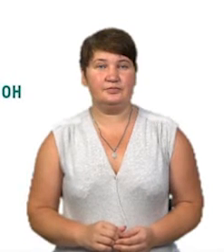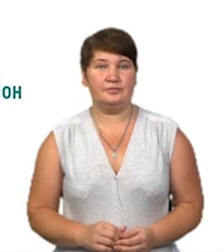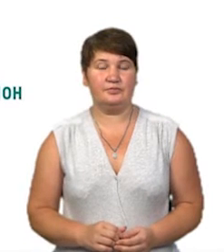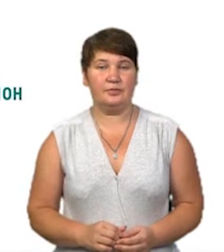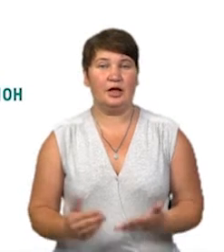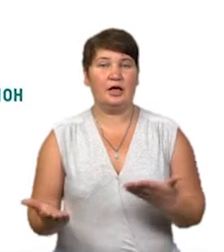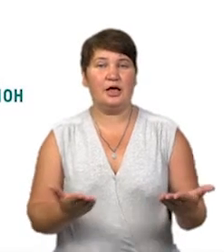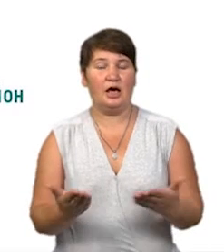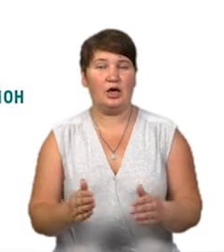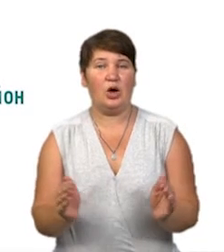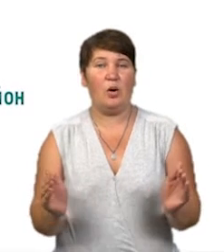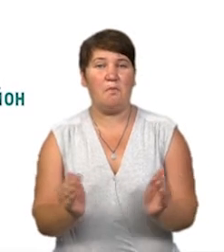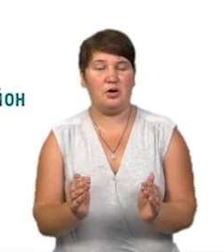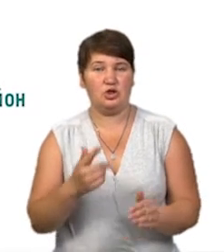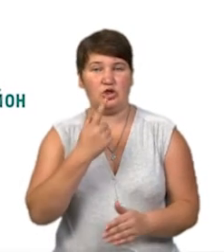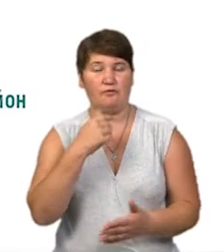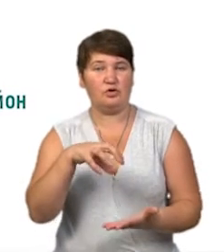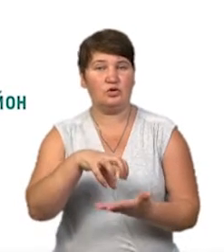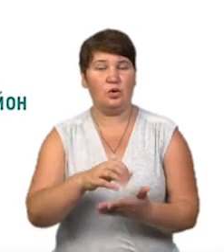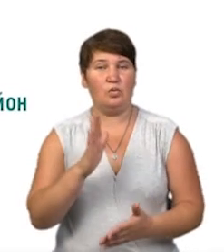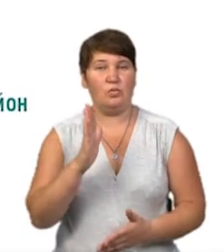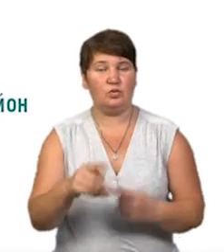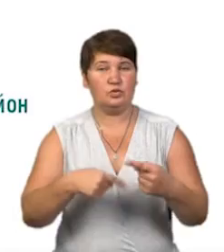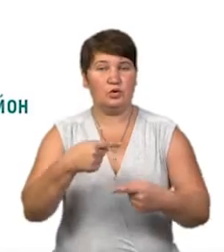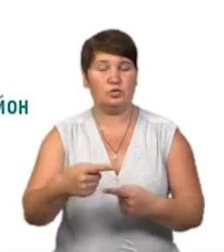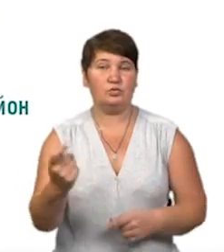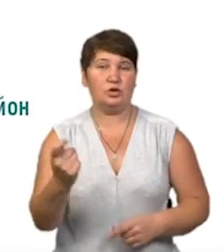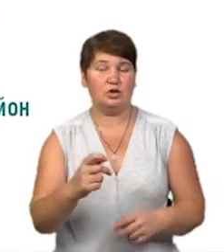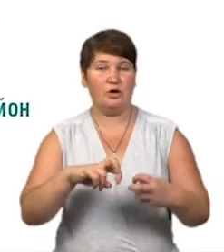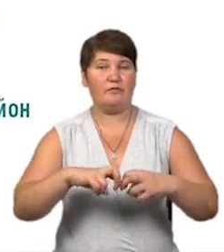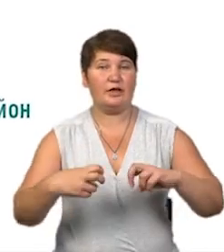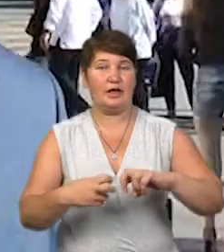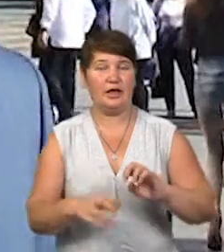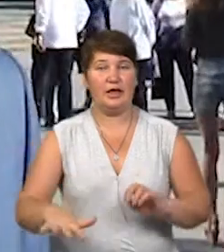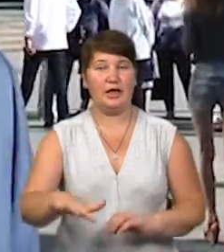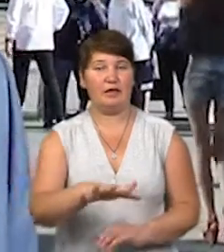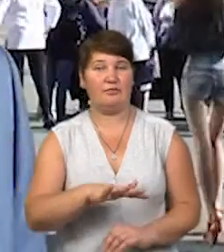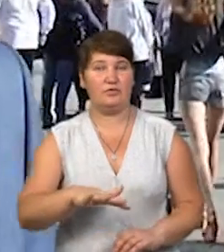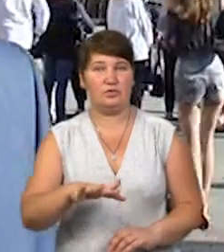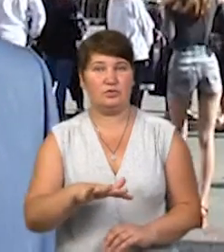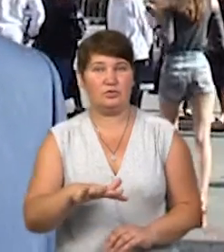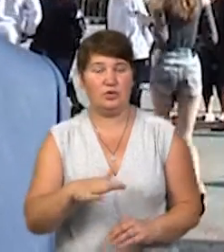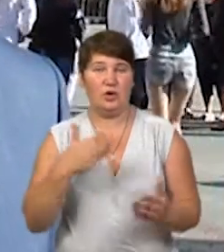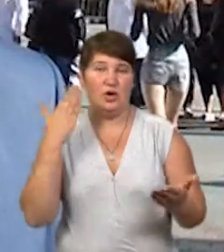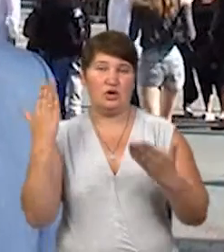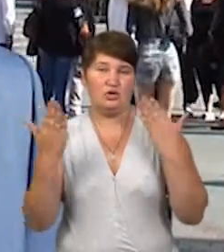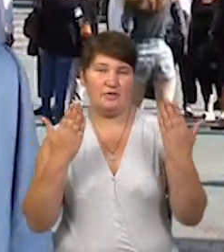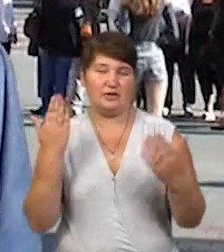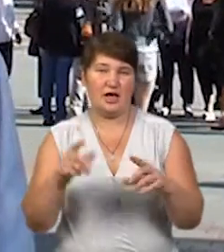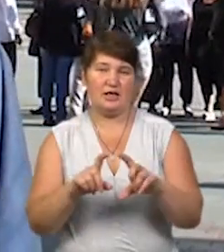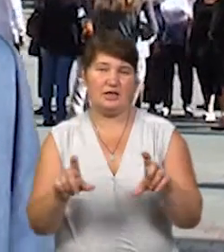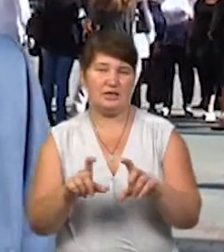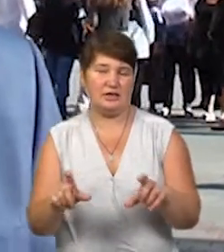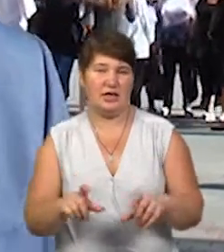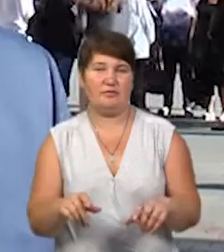Які обмеження червоної зони діятимуть із наступного тижня у Франківську? Торгово-розважальні центри не можуть працювати,